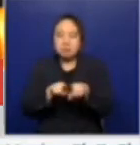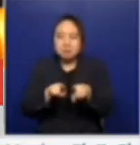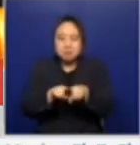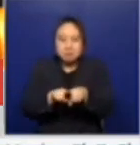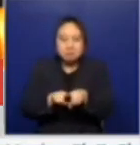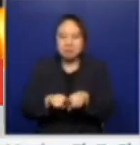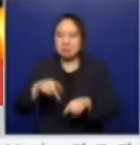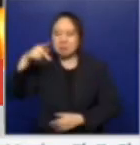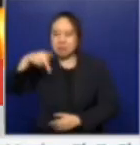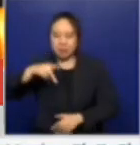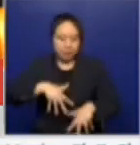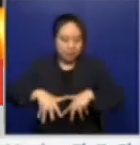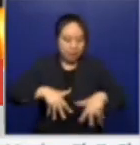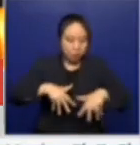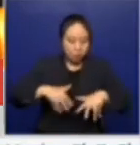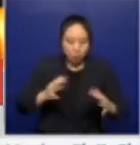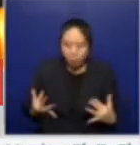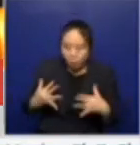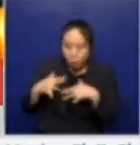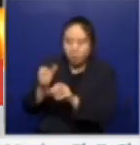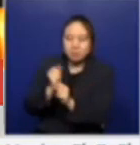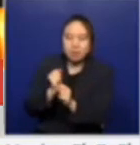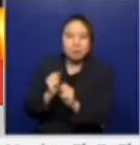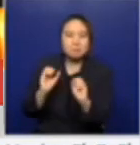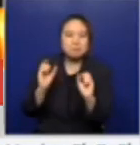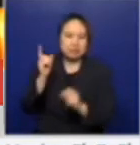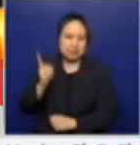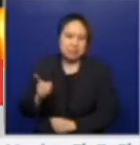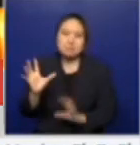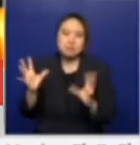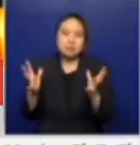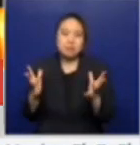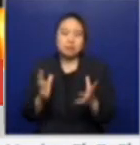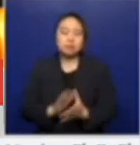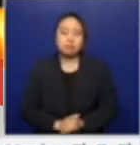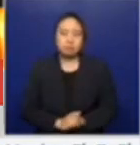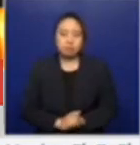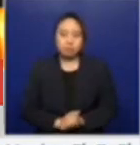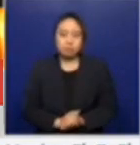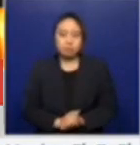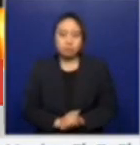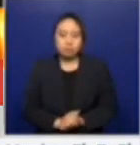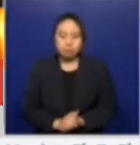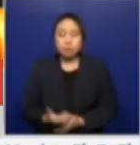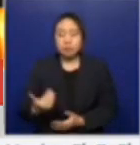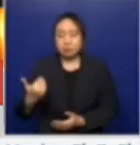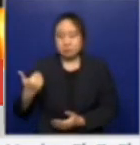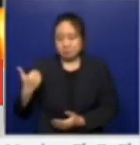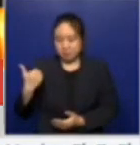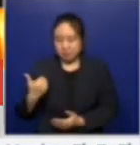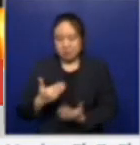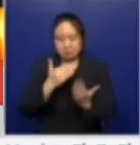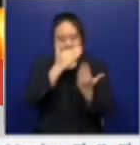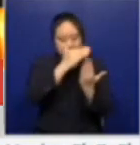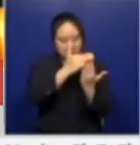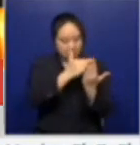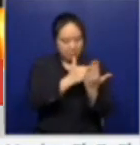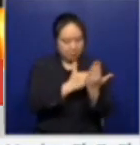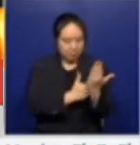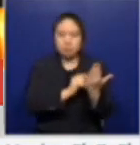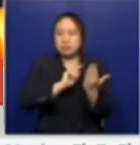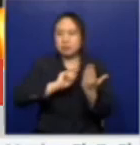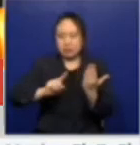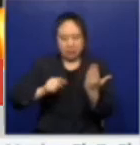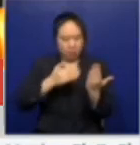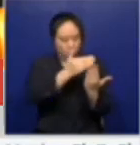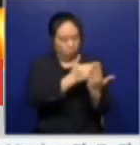ชนไม่ได้มีส่วนร่วมในการจัดทำอย่างแท้จริงอีกทั้งมีบทบัญญัติหลายประการที่ไม่สอด